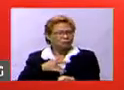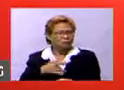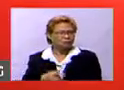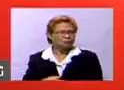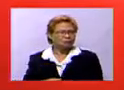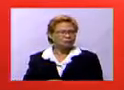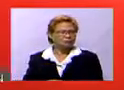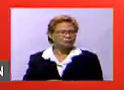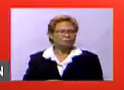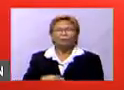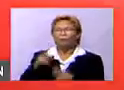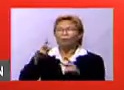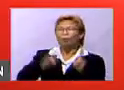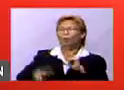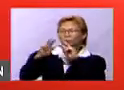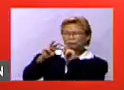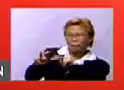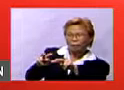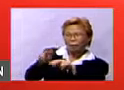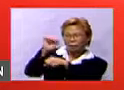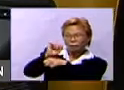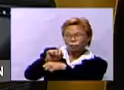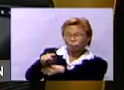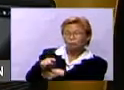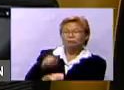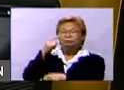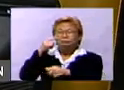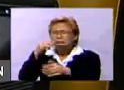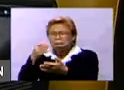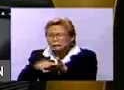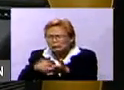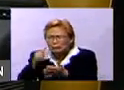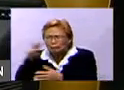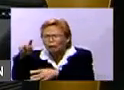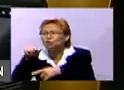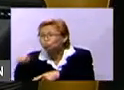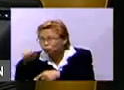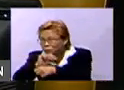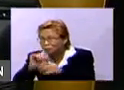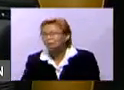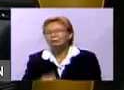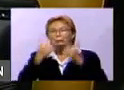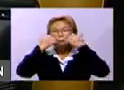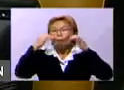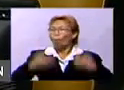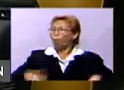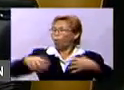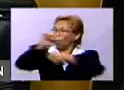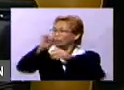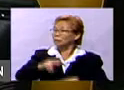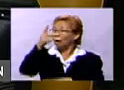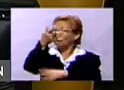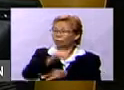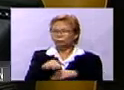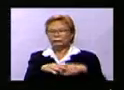orang nampak kerja you tapi jarang-jarang orang tahu yang itu kerja you. Datuk Seri Zainal juga kagum dengan kebolehan kakitangan RTM yang versatile